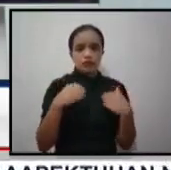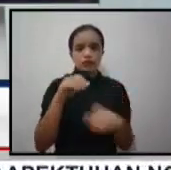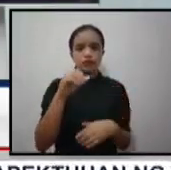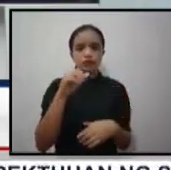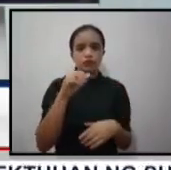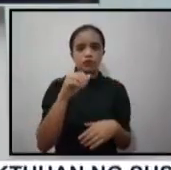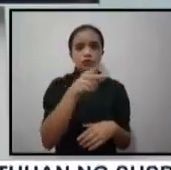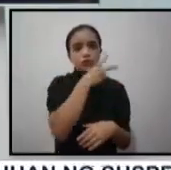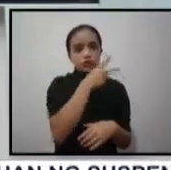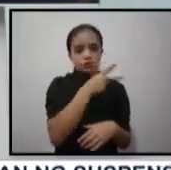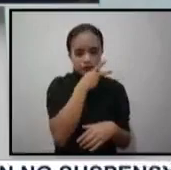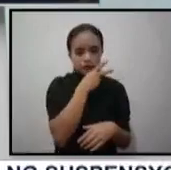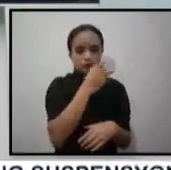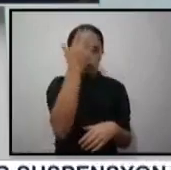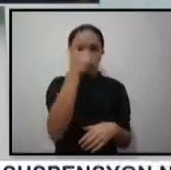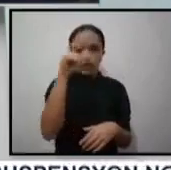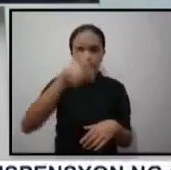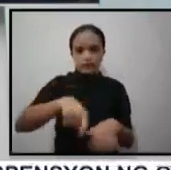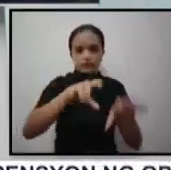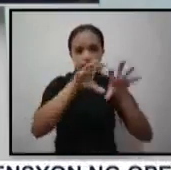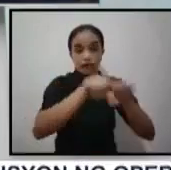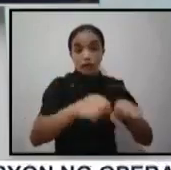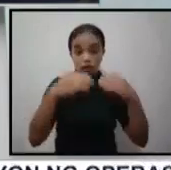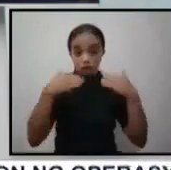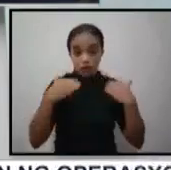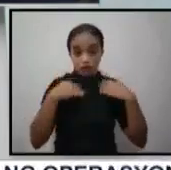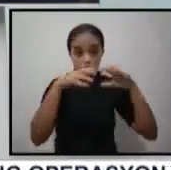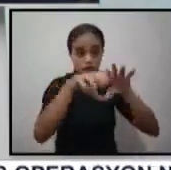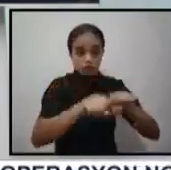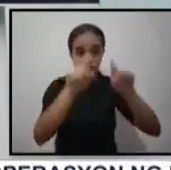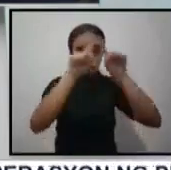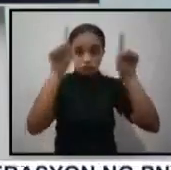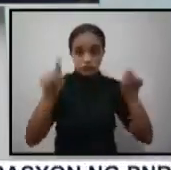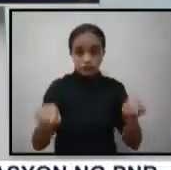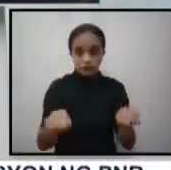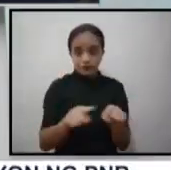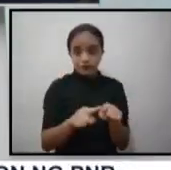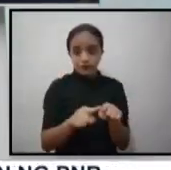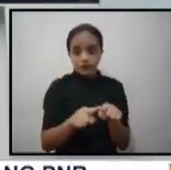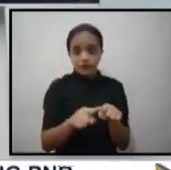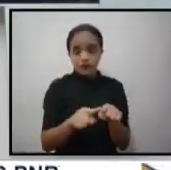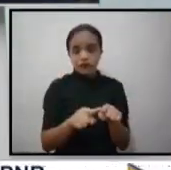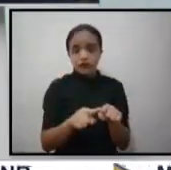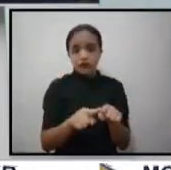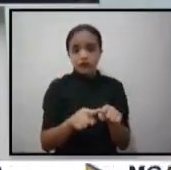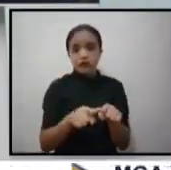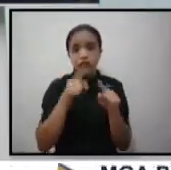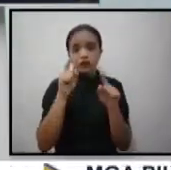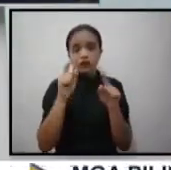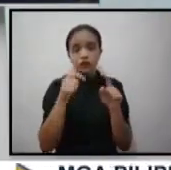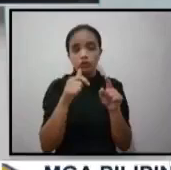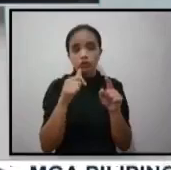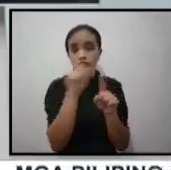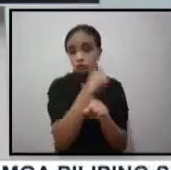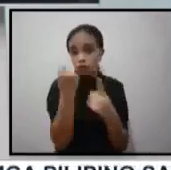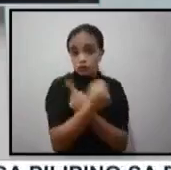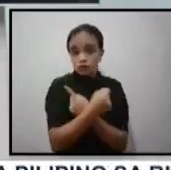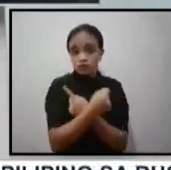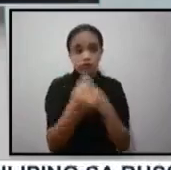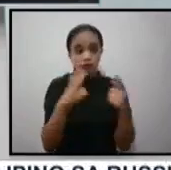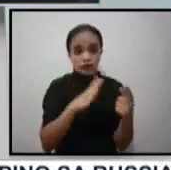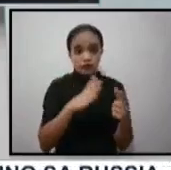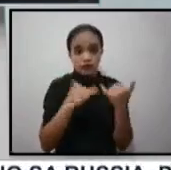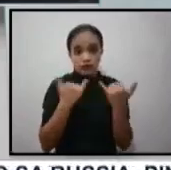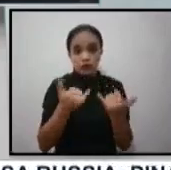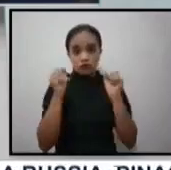po bang warrant of arrest laban sa kanya, at kontrolado na po ba yung sitwasyon dun, particular na sa Maimbong Sulu?